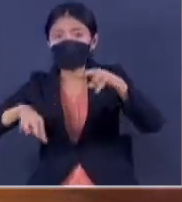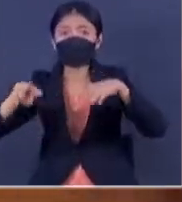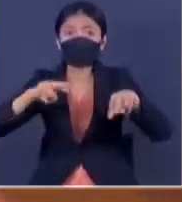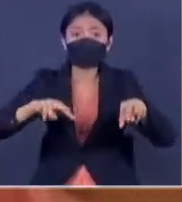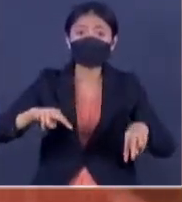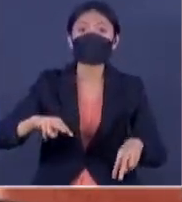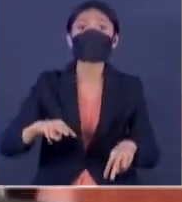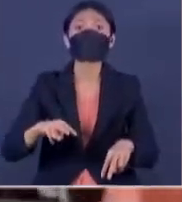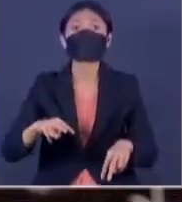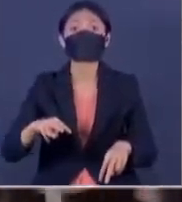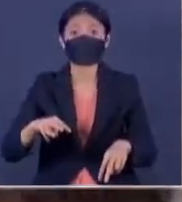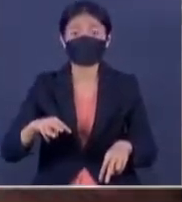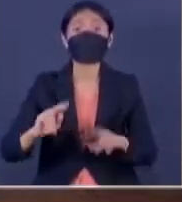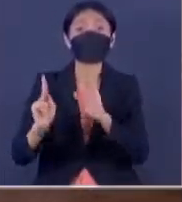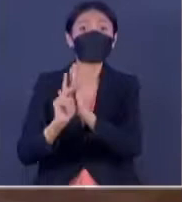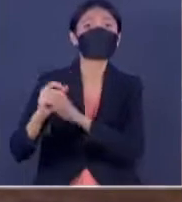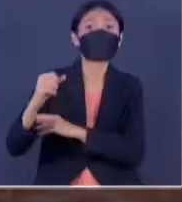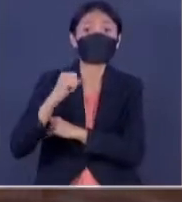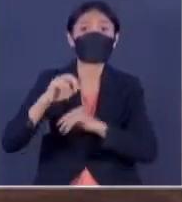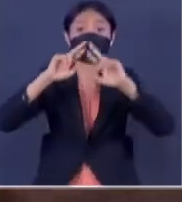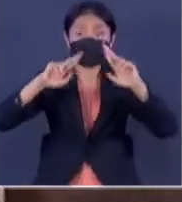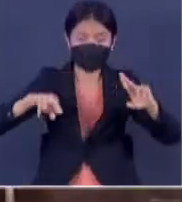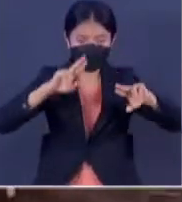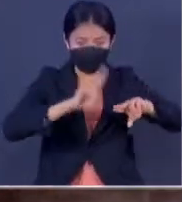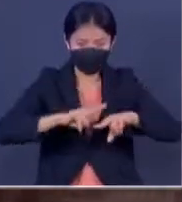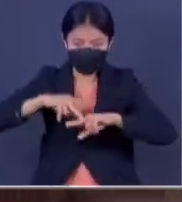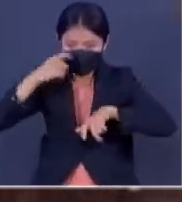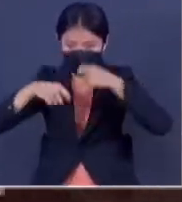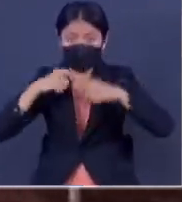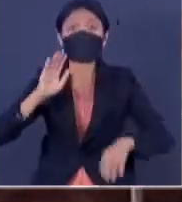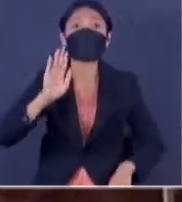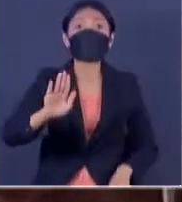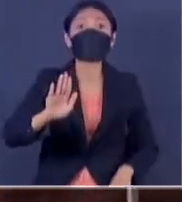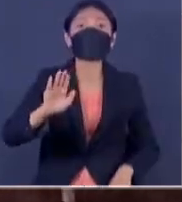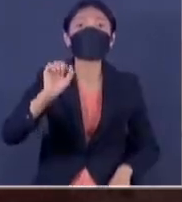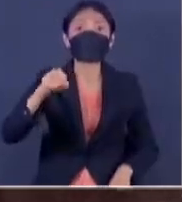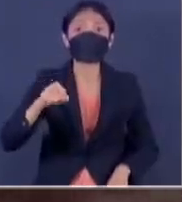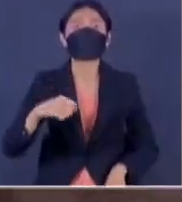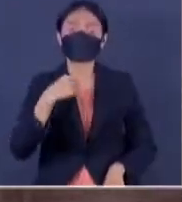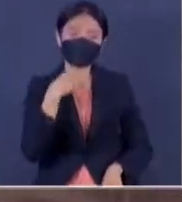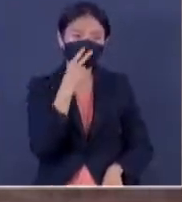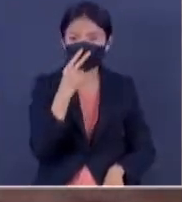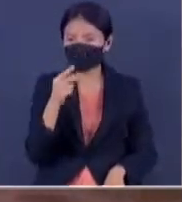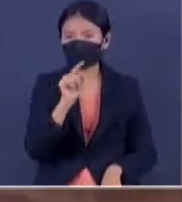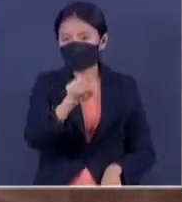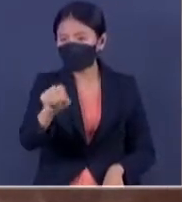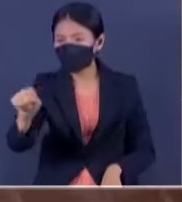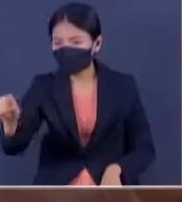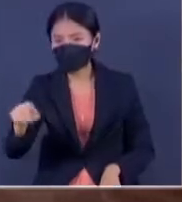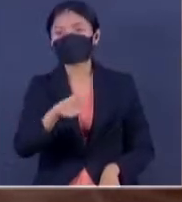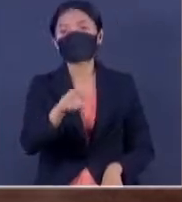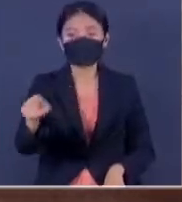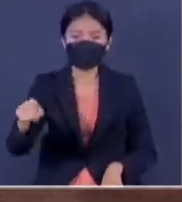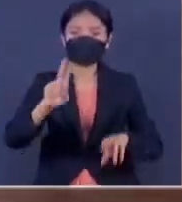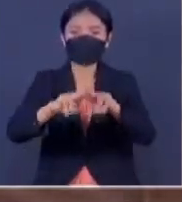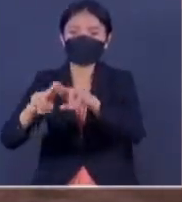ไม่อนุญาตให้มีการนั่งรับประทานอาหารภายในร้านโดยพบว่าส่วนใหญ่ปฏิบัติตามคำสั่งแต่ก็ยังมีร้านอาหารบางแห่ง